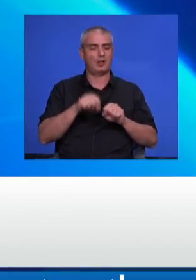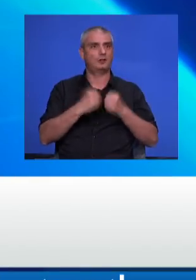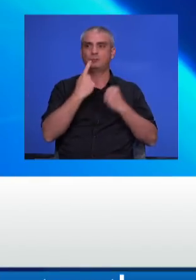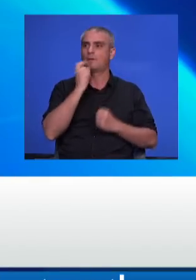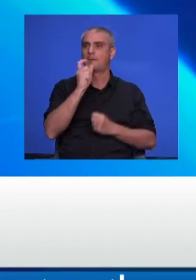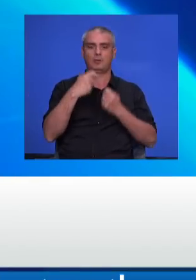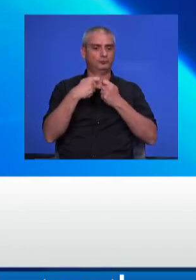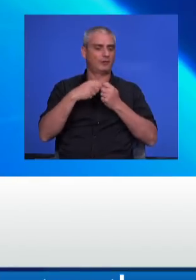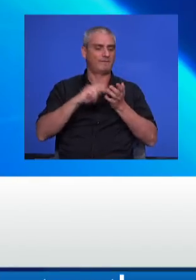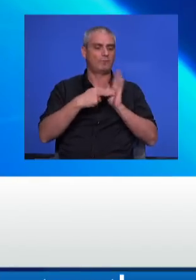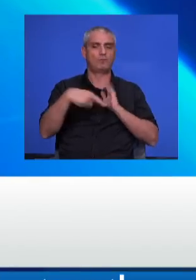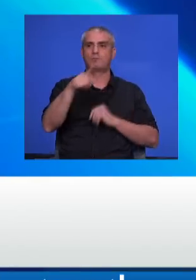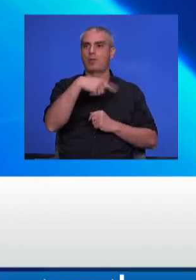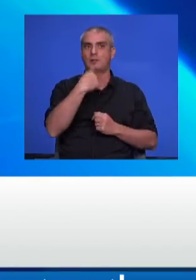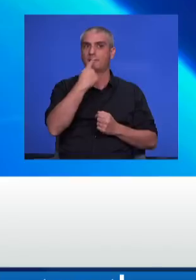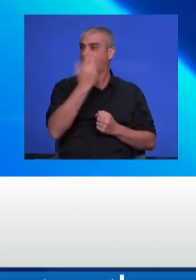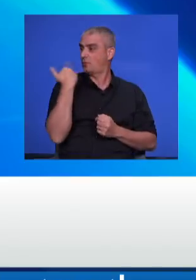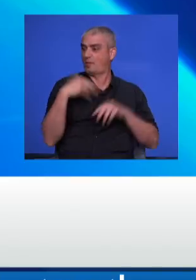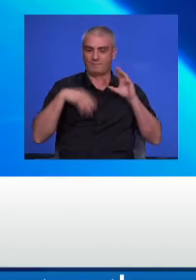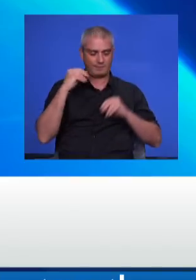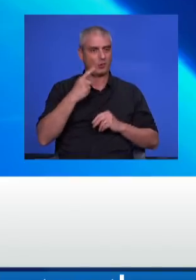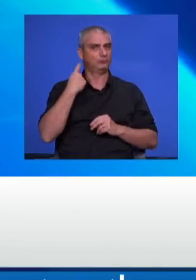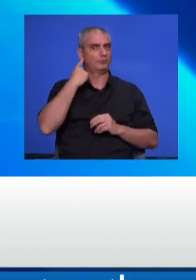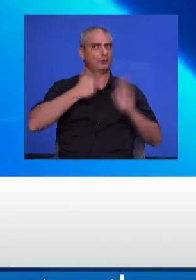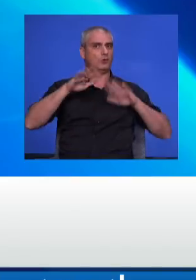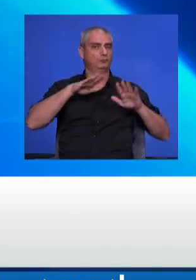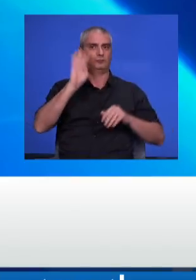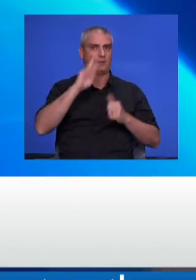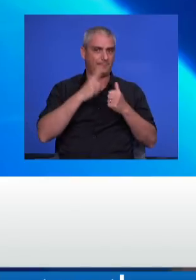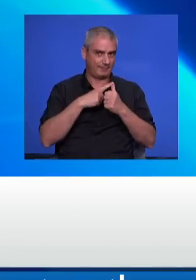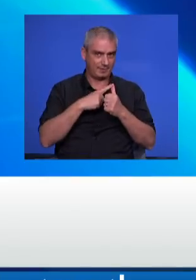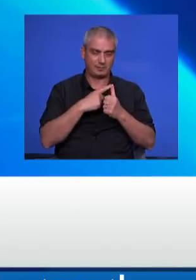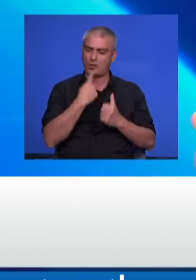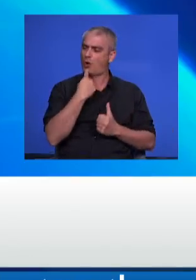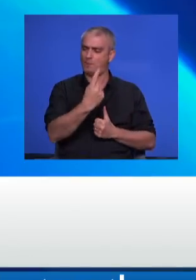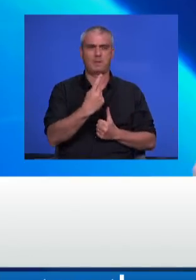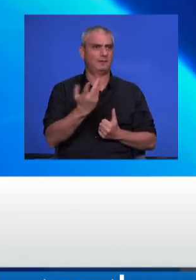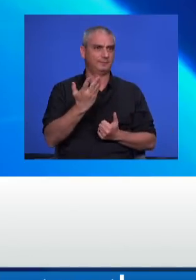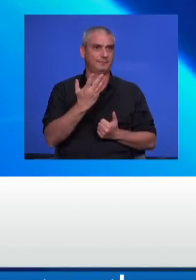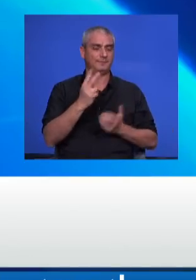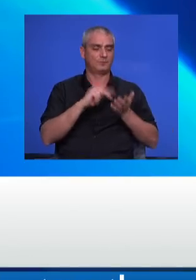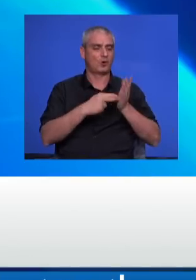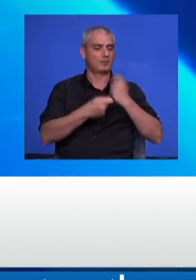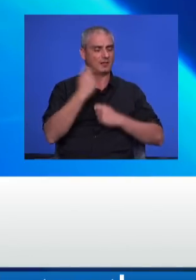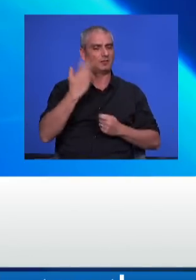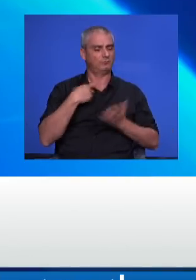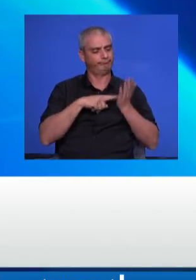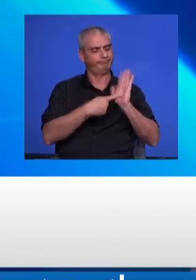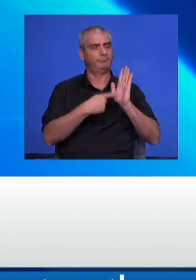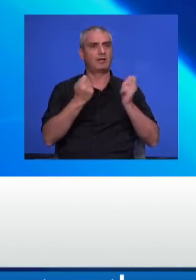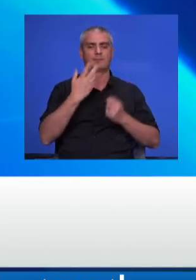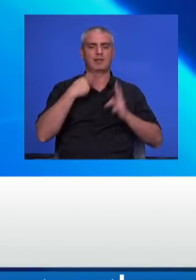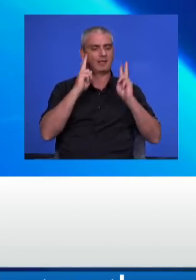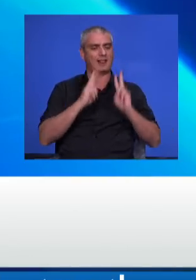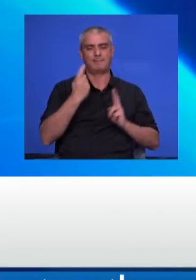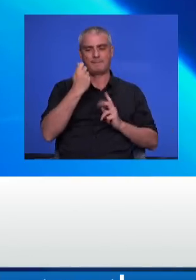השותפים הפוליטיים שלו. שמענו לפני הבחירות את ראש הממשלה נתניהו אומר בתוכנית הכלכלית שהוא הציג בקמפיין שלו, שהוא יקפיא את